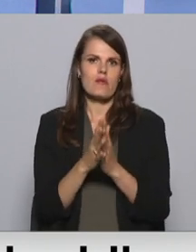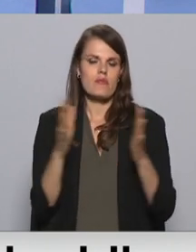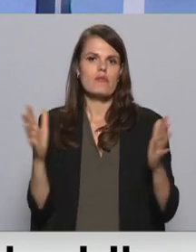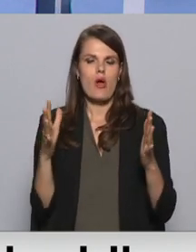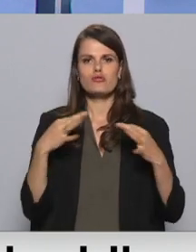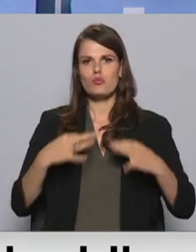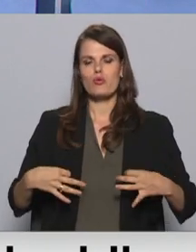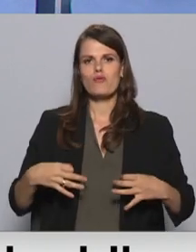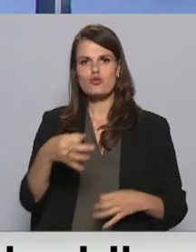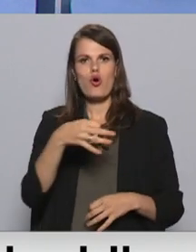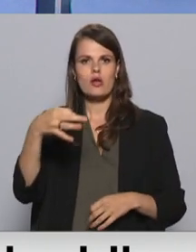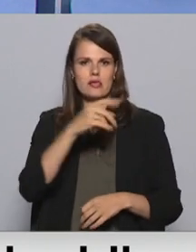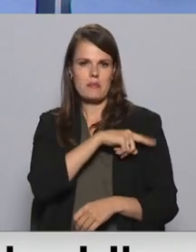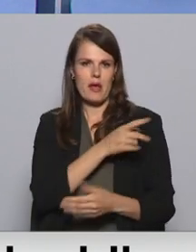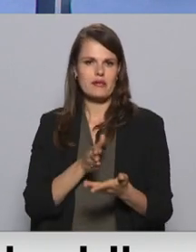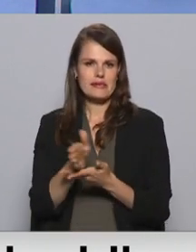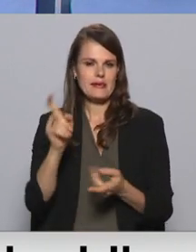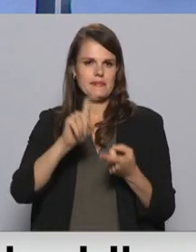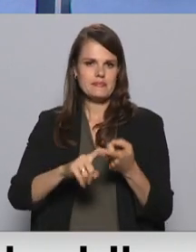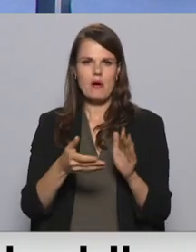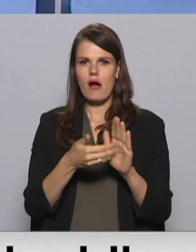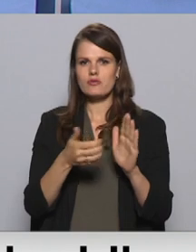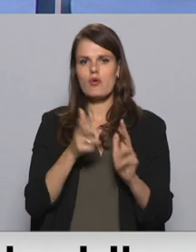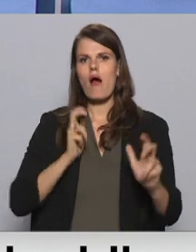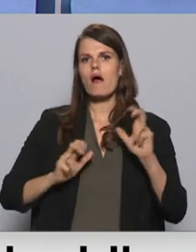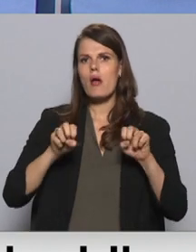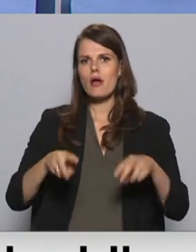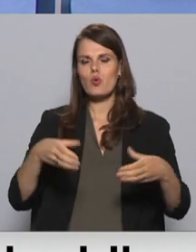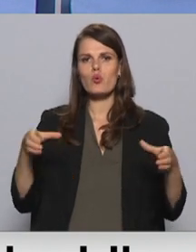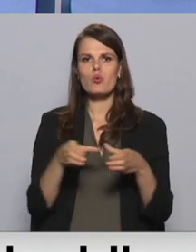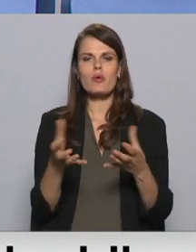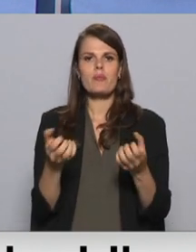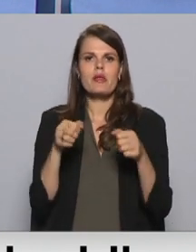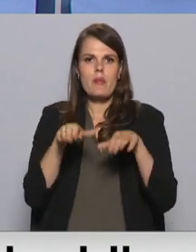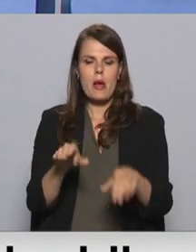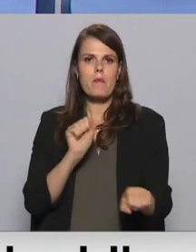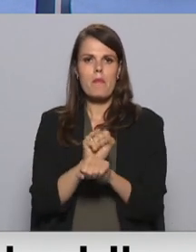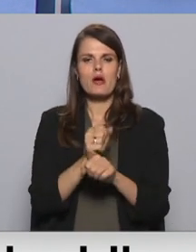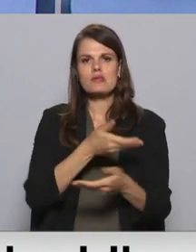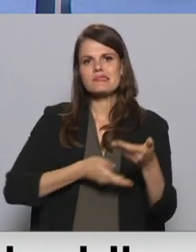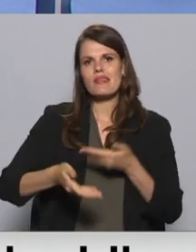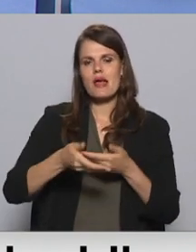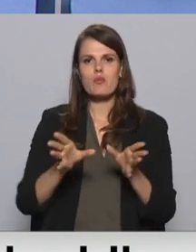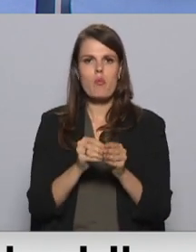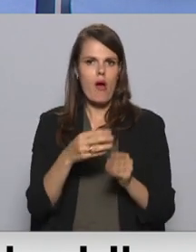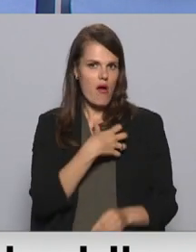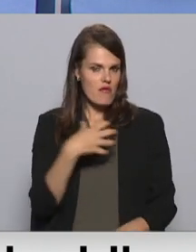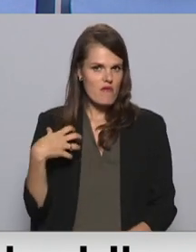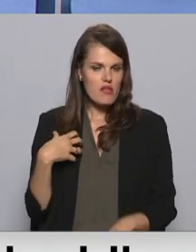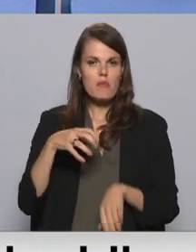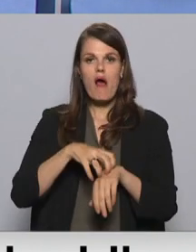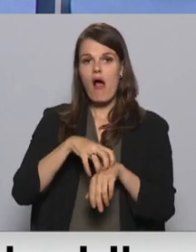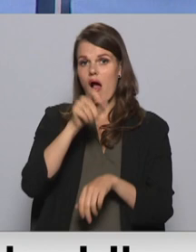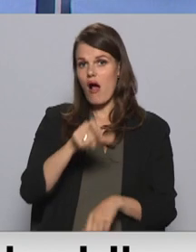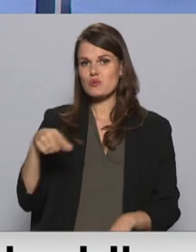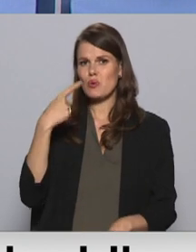profesionālās organizācijas, atsaucoties uz akadēmiskās ekspertu grupas pieņemto lēmumu pārtraukt sadarbību ar valdību. Ārsti norāda